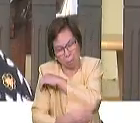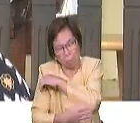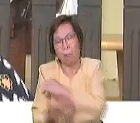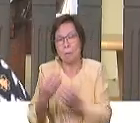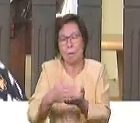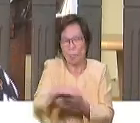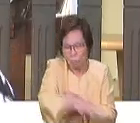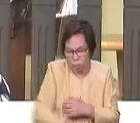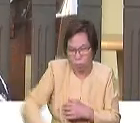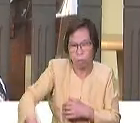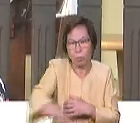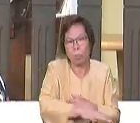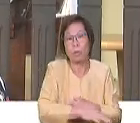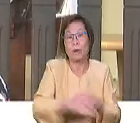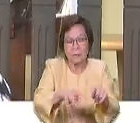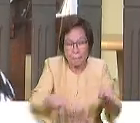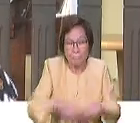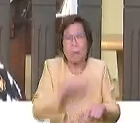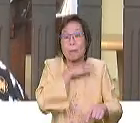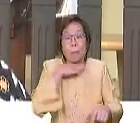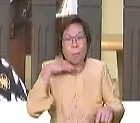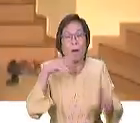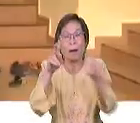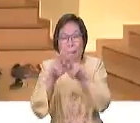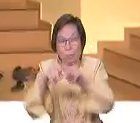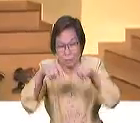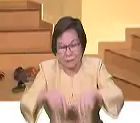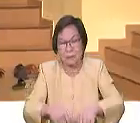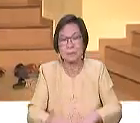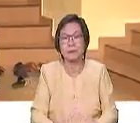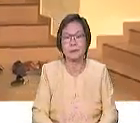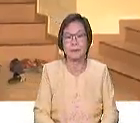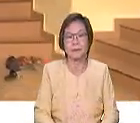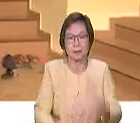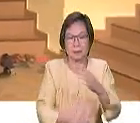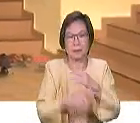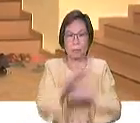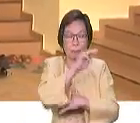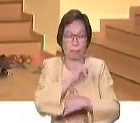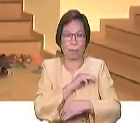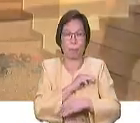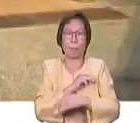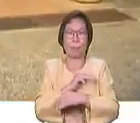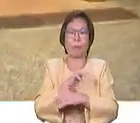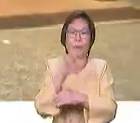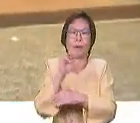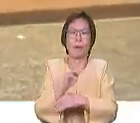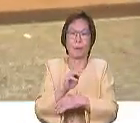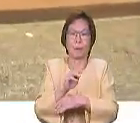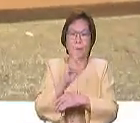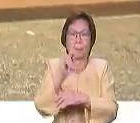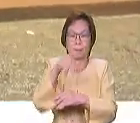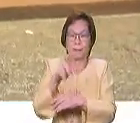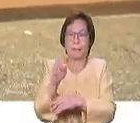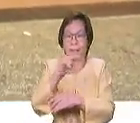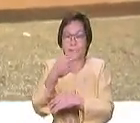di sekitar kawasan sembelihan, kampung mutan sembelihan. Beliau yang juga Timbalan Menteri Perdagangan Dalam Negeri dan Hal Ehwal